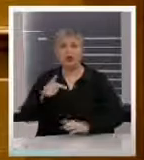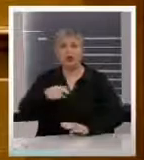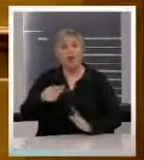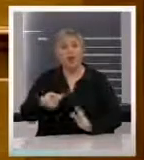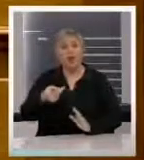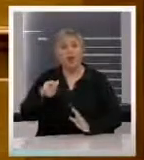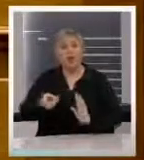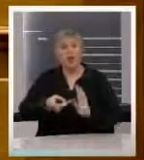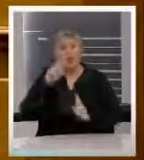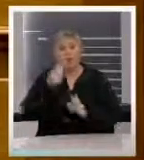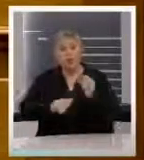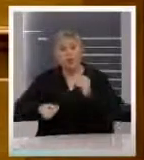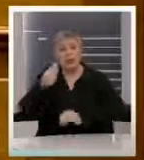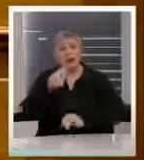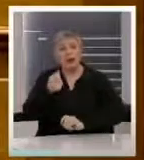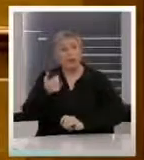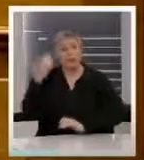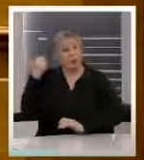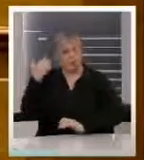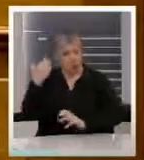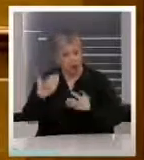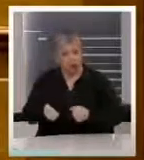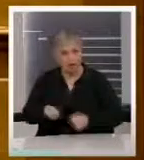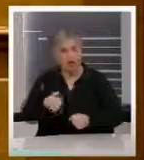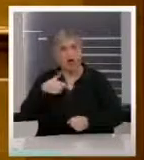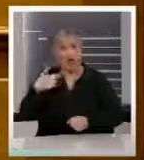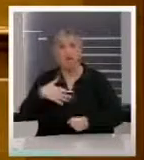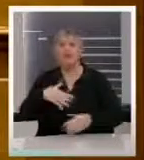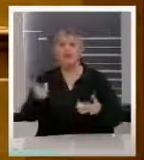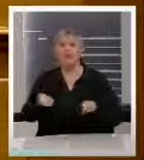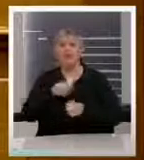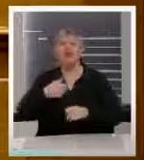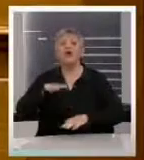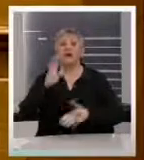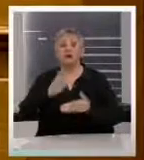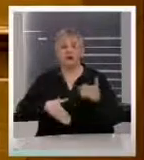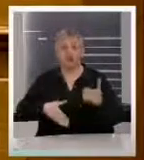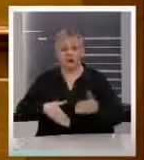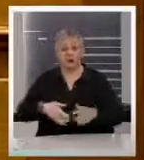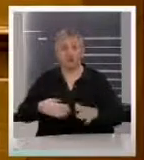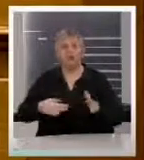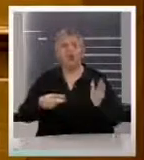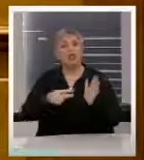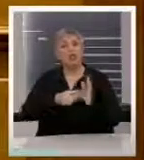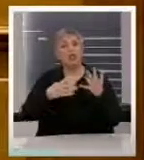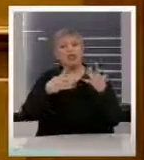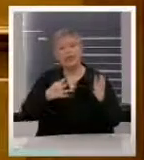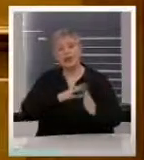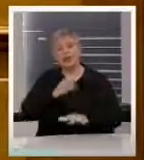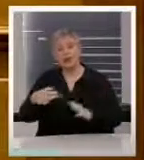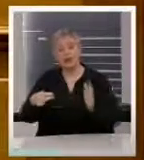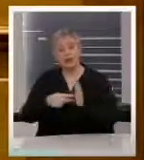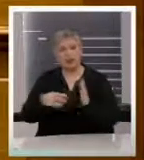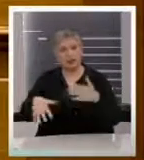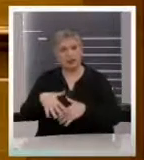κάνουν ούτε τα μισά από αυτά που κάνουμε εμείς σήμερα. Τα μεγέθη είναι αποκαλυπτικά. Την περίοδο 2009-2015, ο συνολικός προϋπολογισμός του